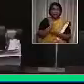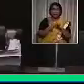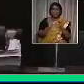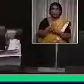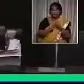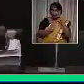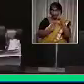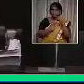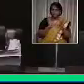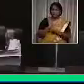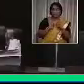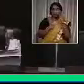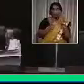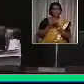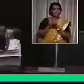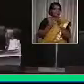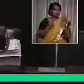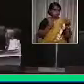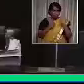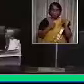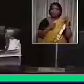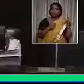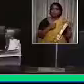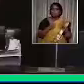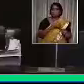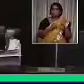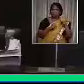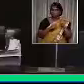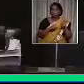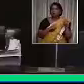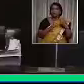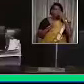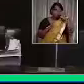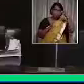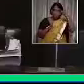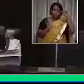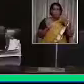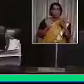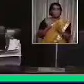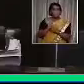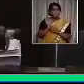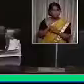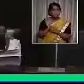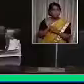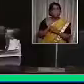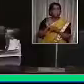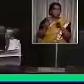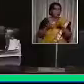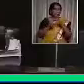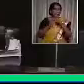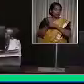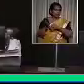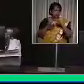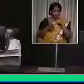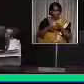பொருளாதாரத்தை காப்பாற்றிக் கொள்ள முடியும். அதே போல முல்லைத்தீவிலே அம்பாறையிலே மன்னாரிலே இன்னும் பல மாவட்டங்களில் முடித்துக் கொள்ள வேண்டும், உங்களுக்கு நேரம்